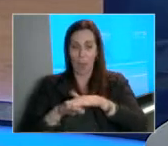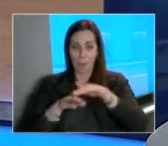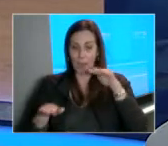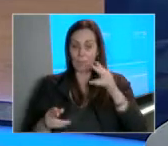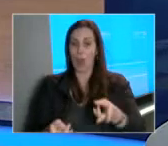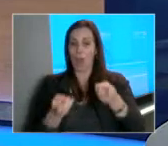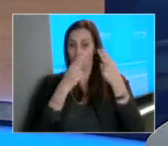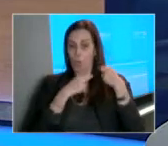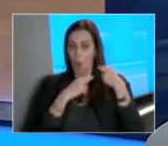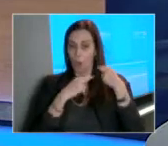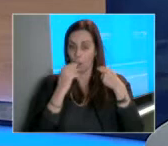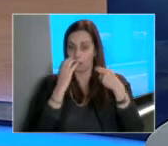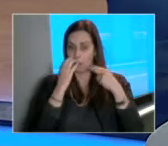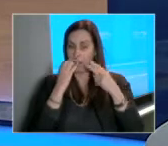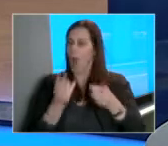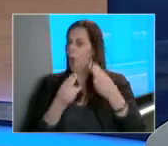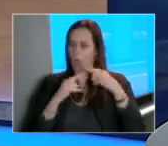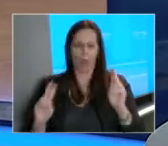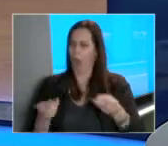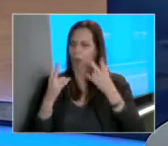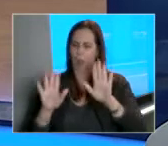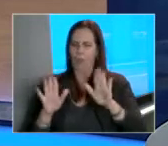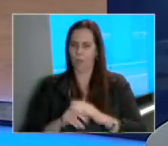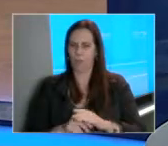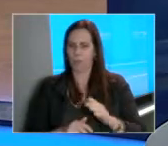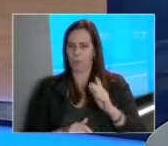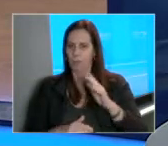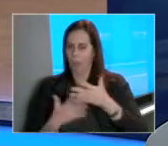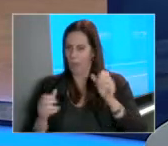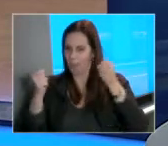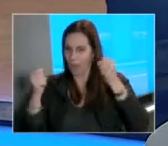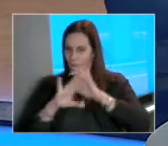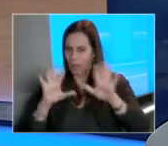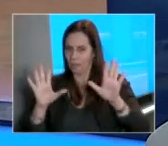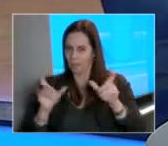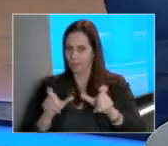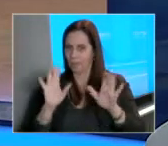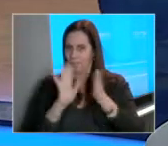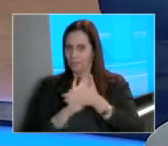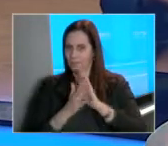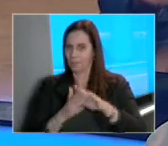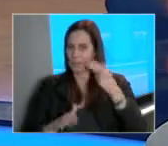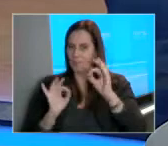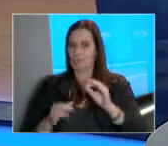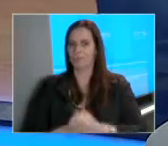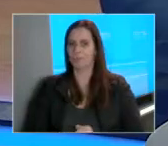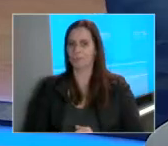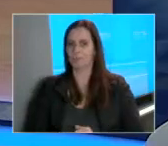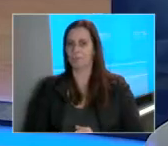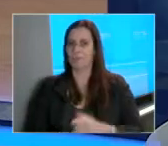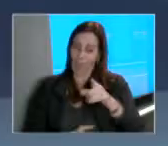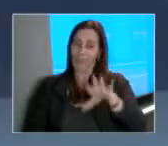הפקקים הביתה, שמעת על זה? לא, הביתה נקי. הביתה נקי? כן. לא יודעת, אין מחאה, לא חוסמים לנו כבישים, לא זה? לא, אז ככה, יהיה בסדר, מפתיע. ברוך השם,